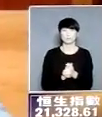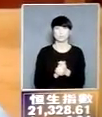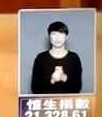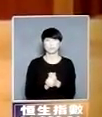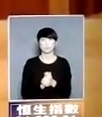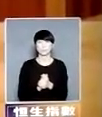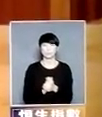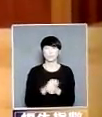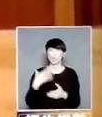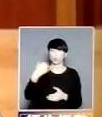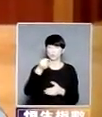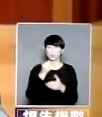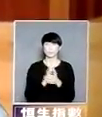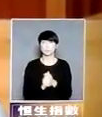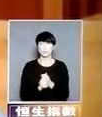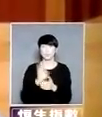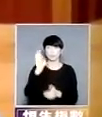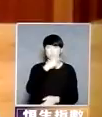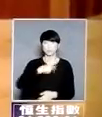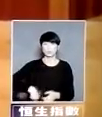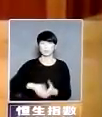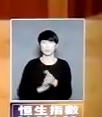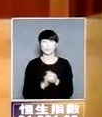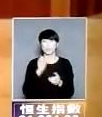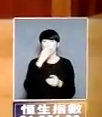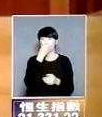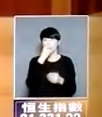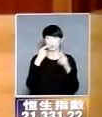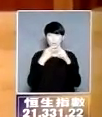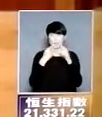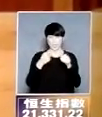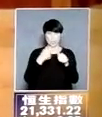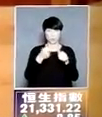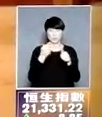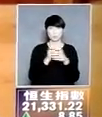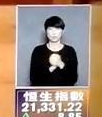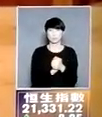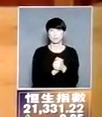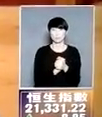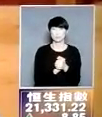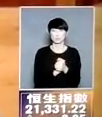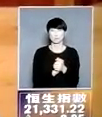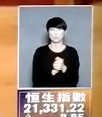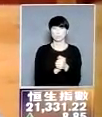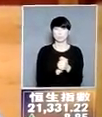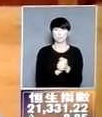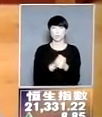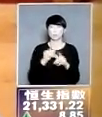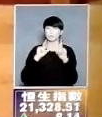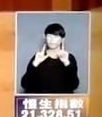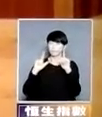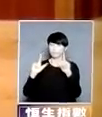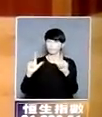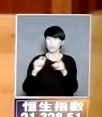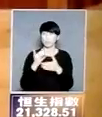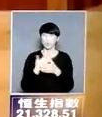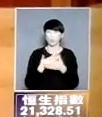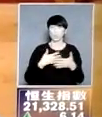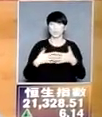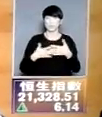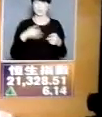主席，范国威议员提到那个港人优先问题，我不答，因为事实胜